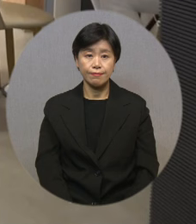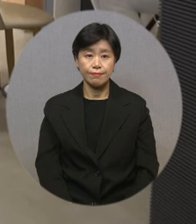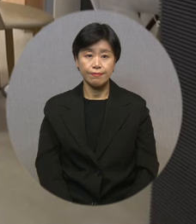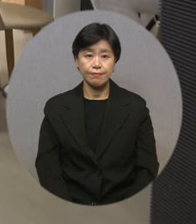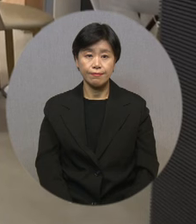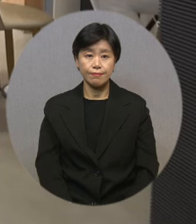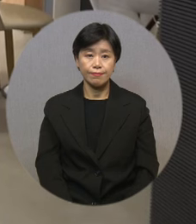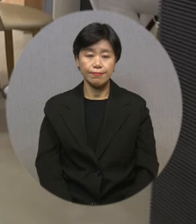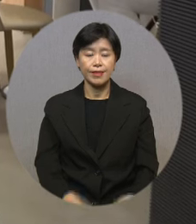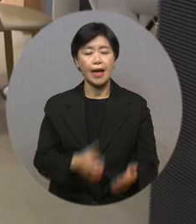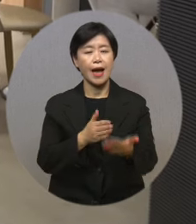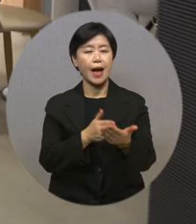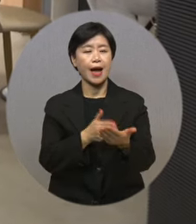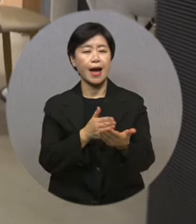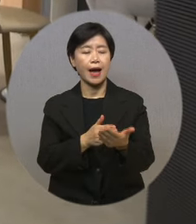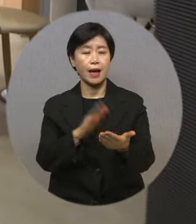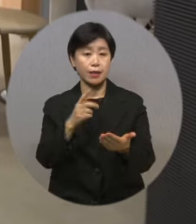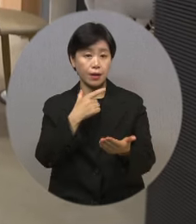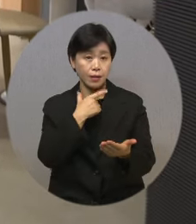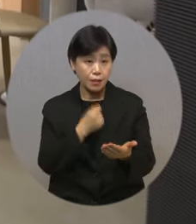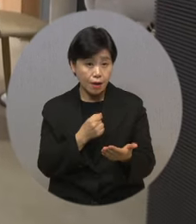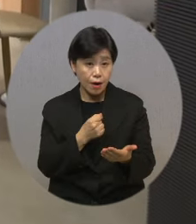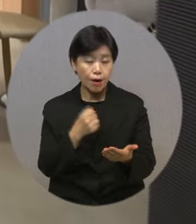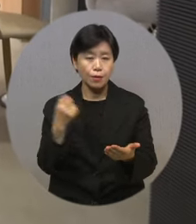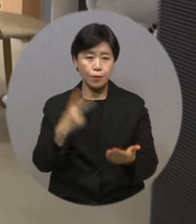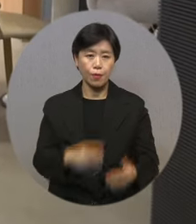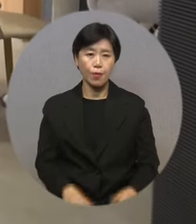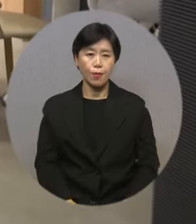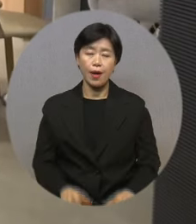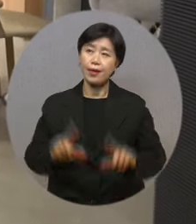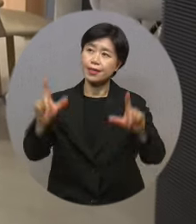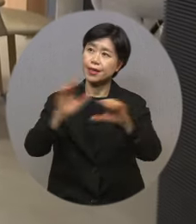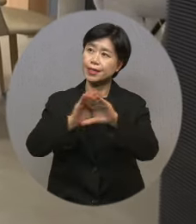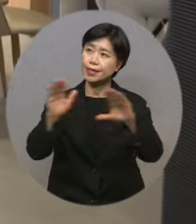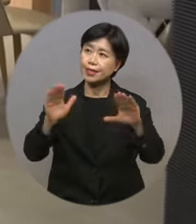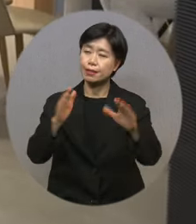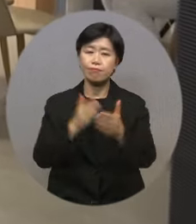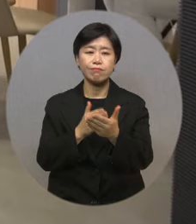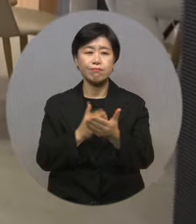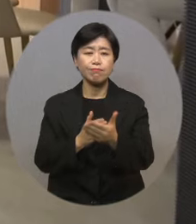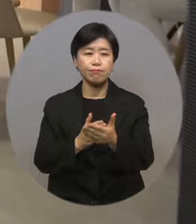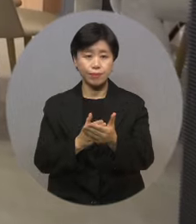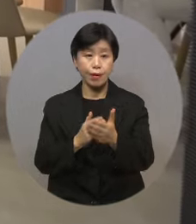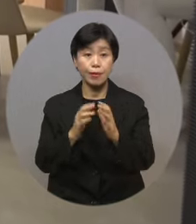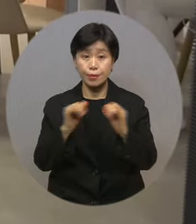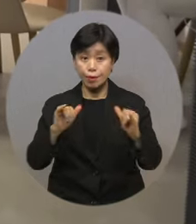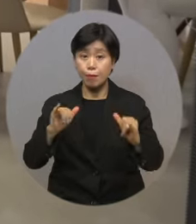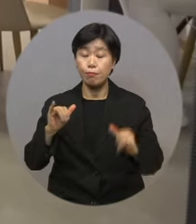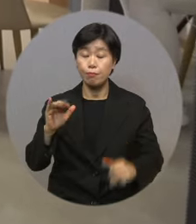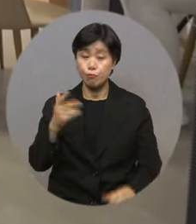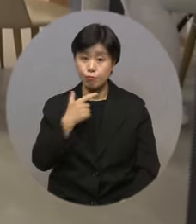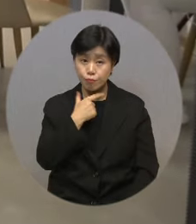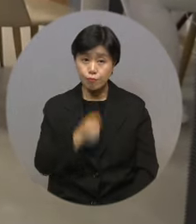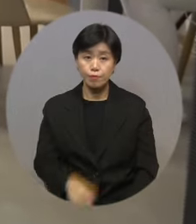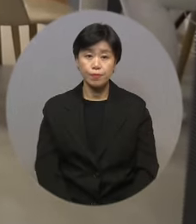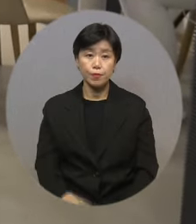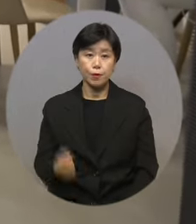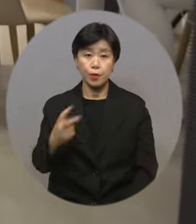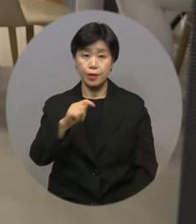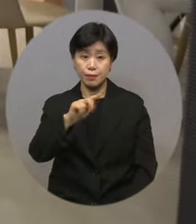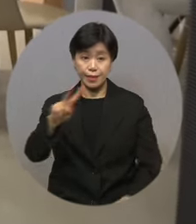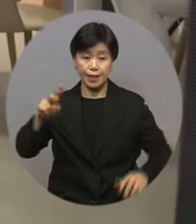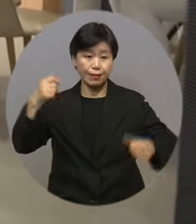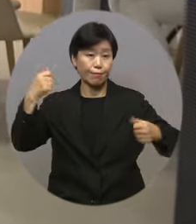아나운서도 되고 싶었고 캐스터도 되고 싶었고 배우도 하고